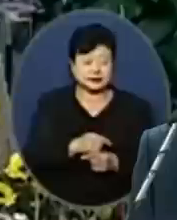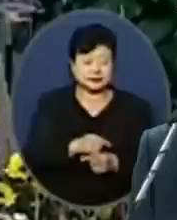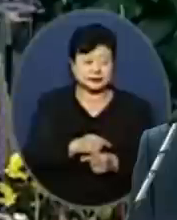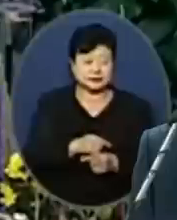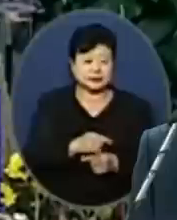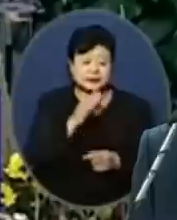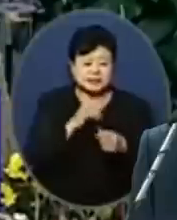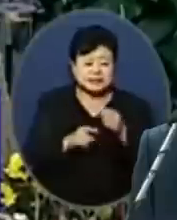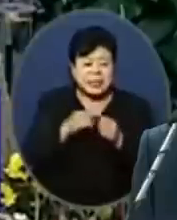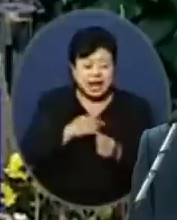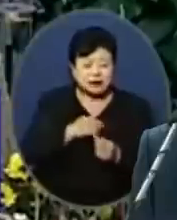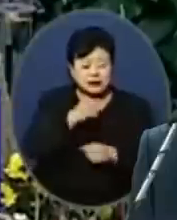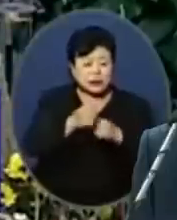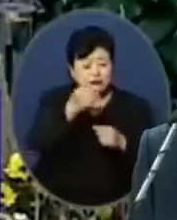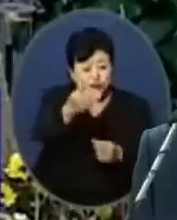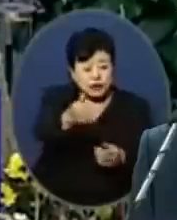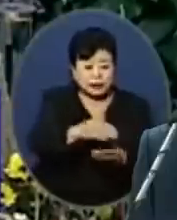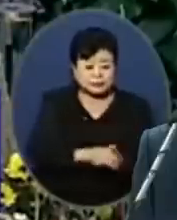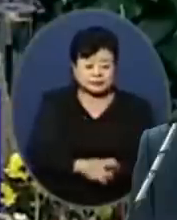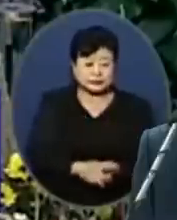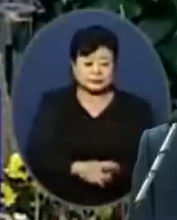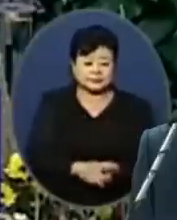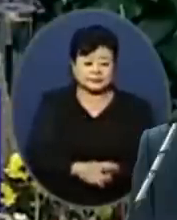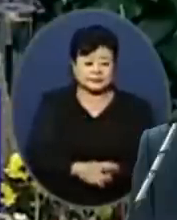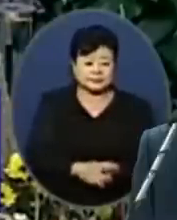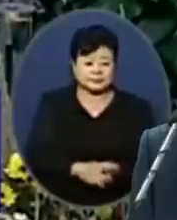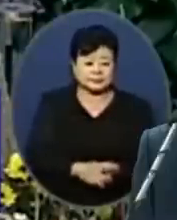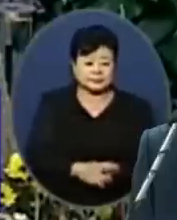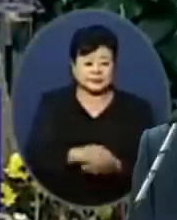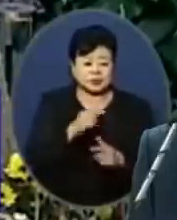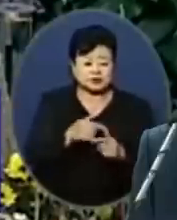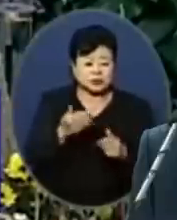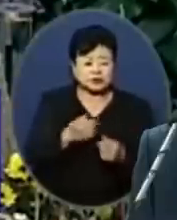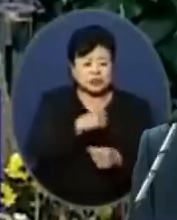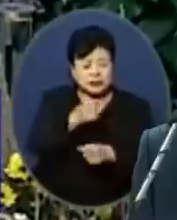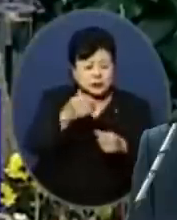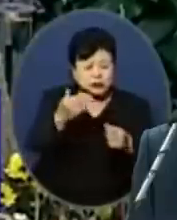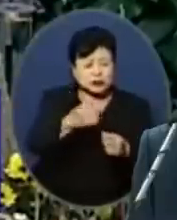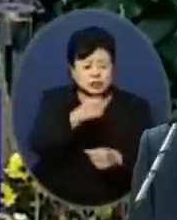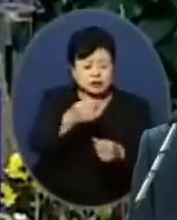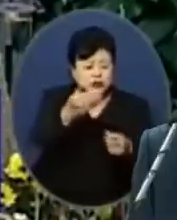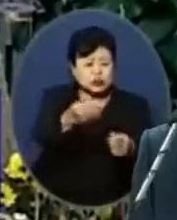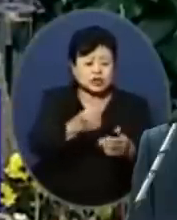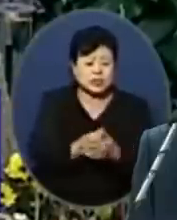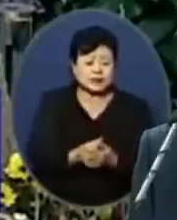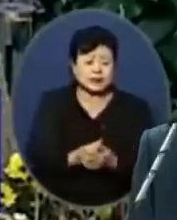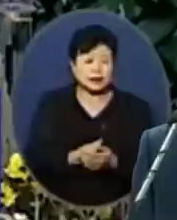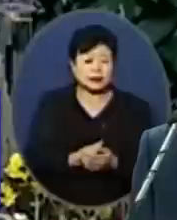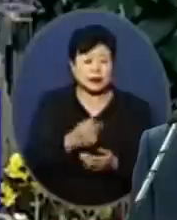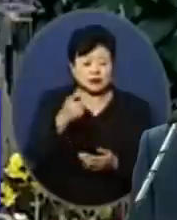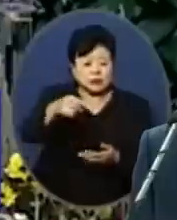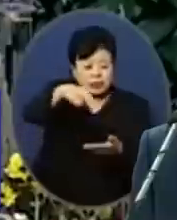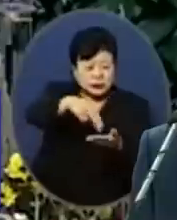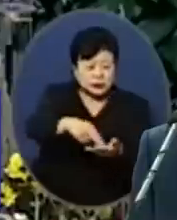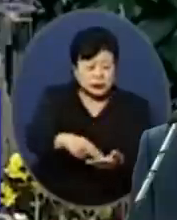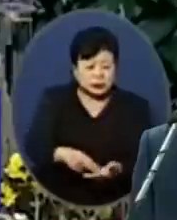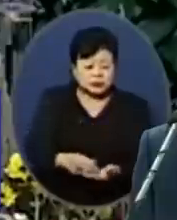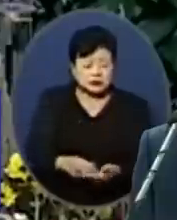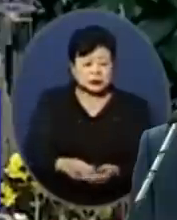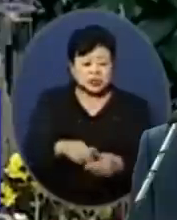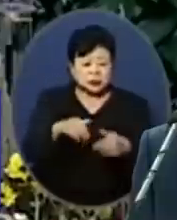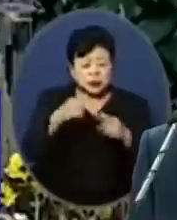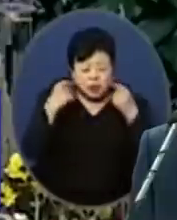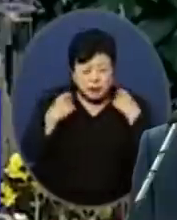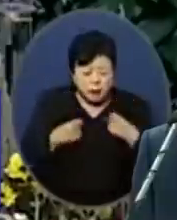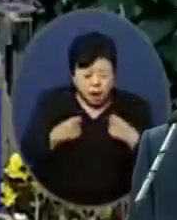알지니 진리가 너희를 자유케 하리라. 그리스도께서 우리를 자유롭게 하리고 자유를 주었으니 그러므로 굳건하게 서서 다시는 종의 멍에를 메지